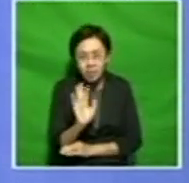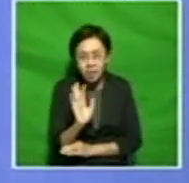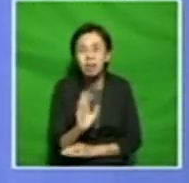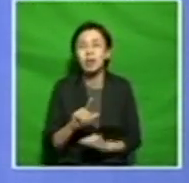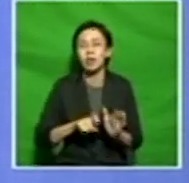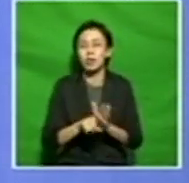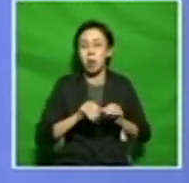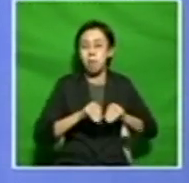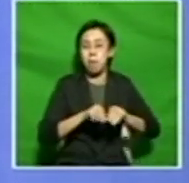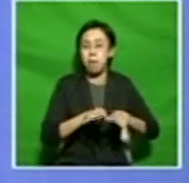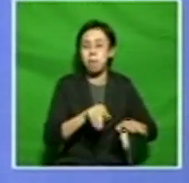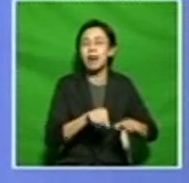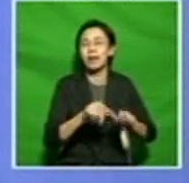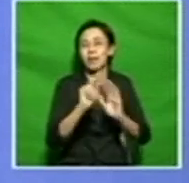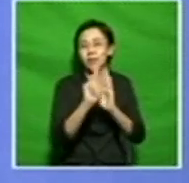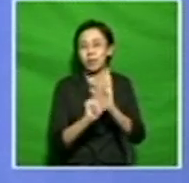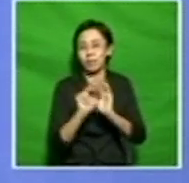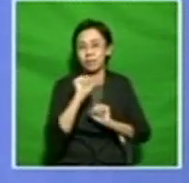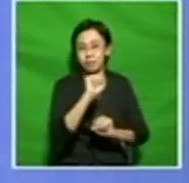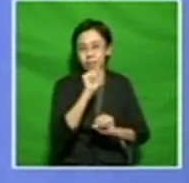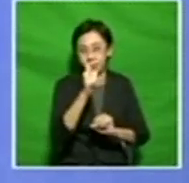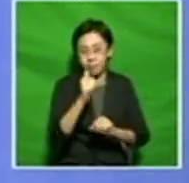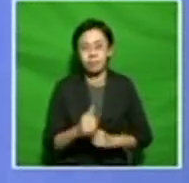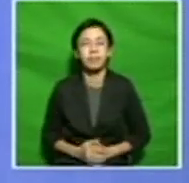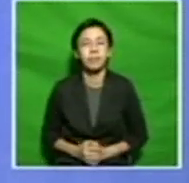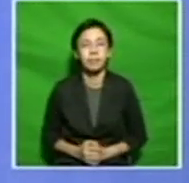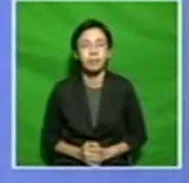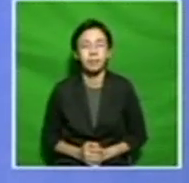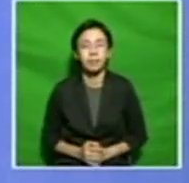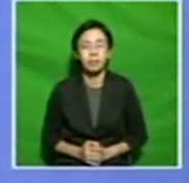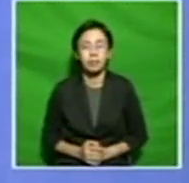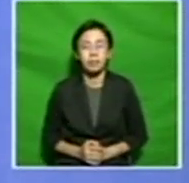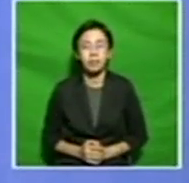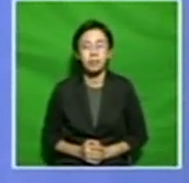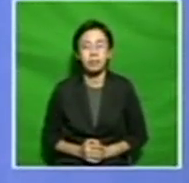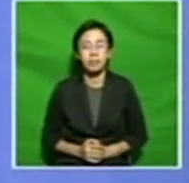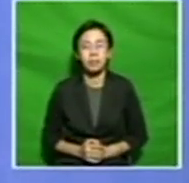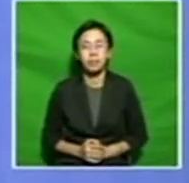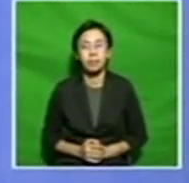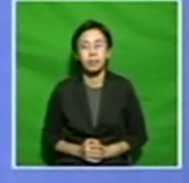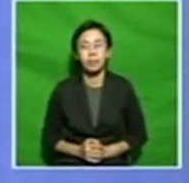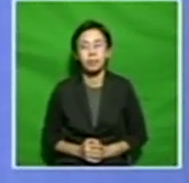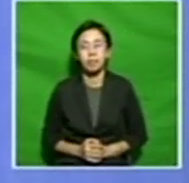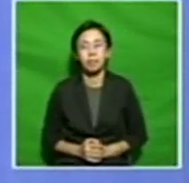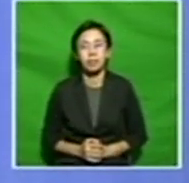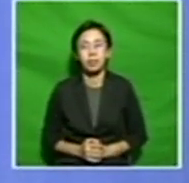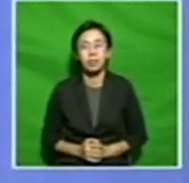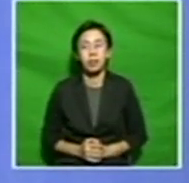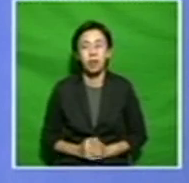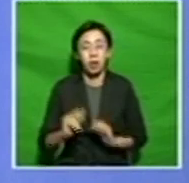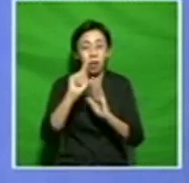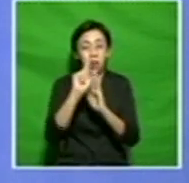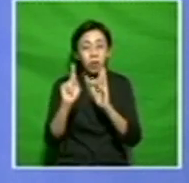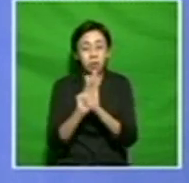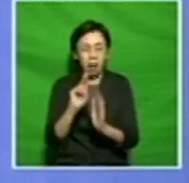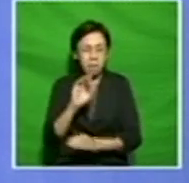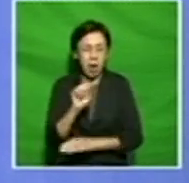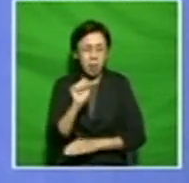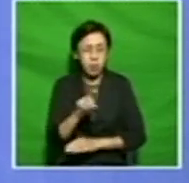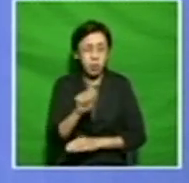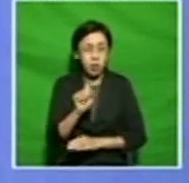ตามกฎหมายดังกล่าวได้กำหนดให้การประกาศสถานการณ์ฉุกเฉินจะต้องกระทำโดยมติคณะรัฐม